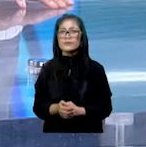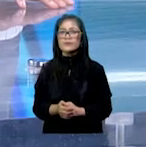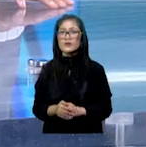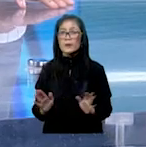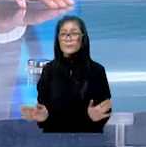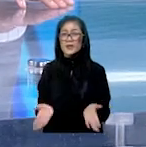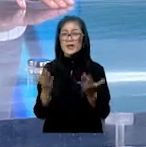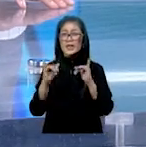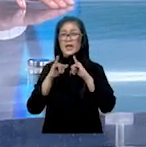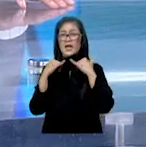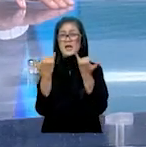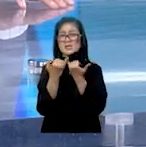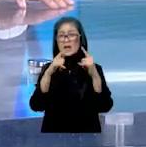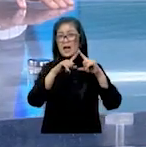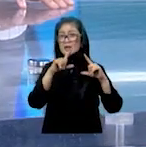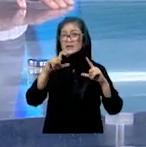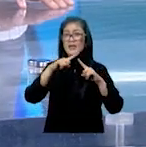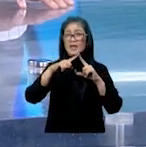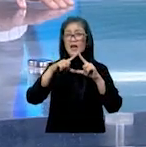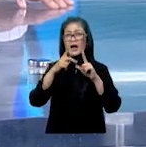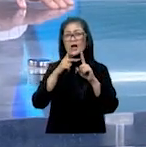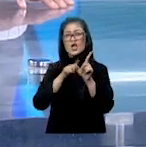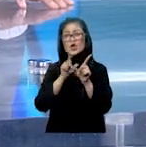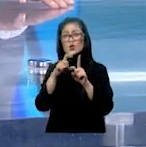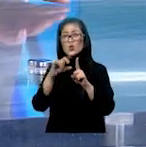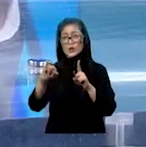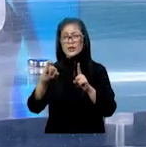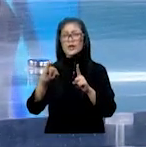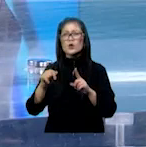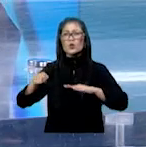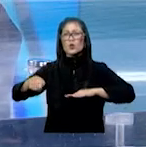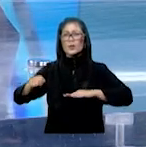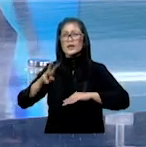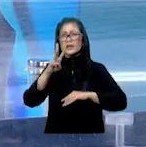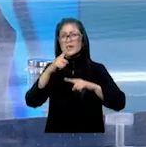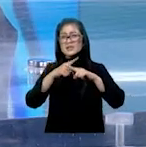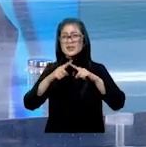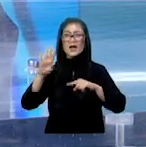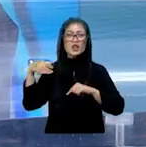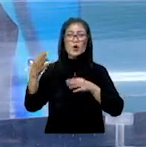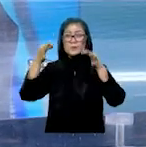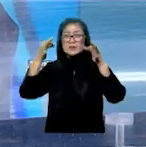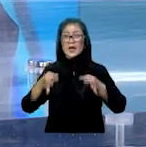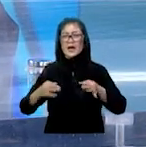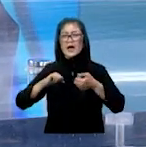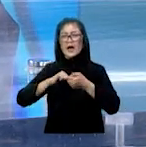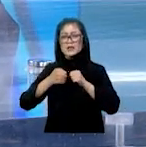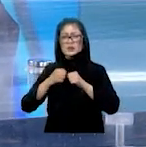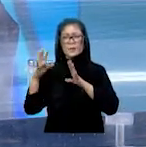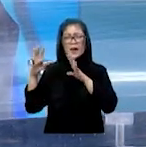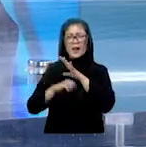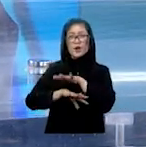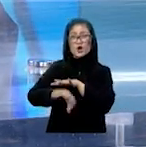Pemirsa, pendiri Yayasan Aksi Cepat Tanggap, Ah Yudin, divonis 3,5 tahun penjara dalam kasus penggelapan bantuan sosial